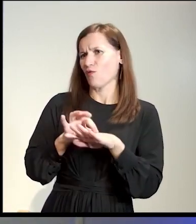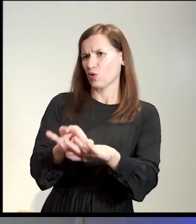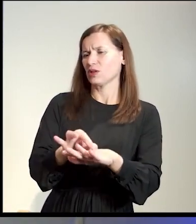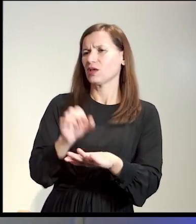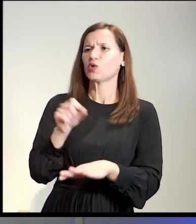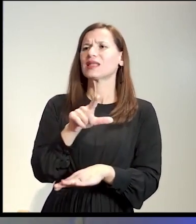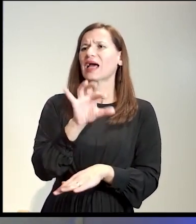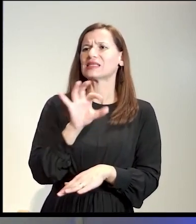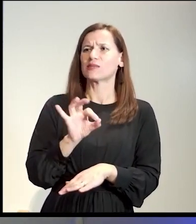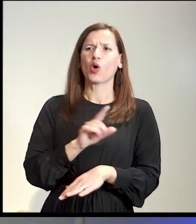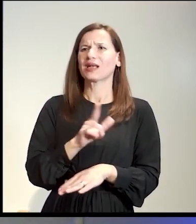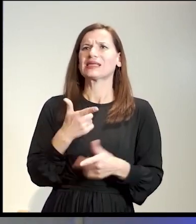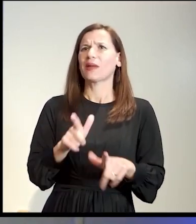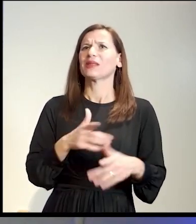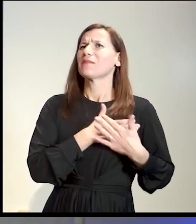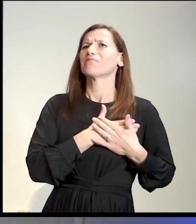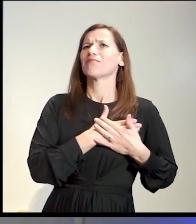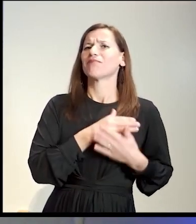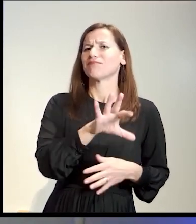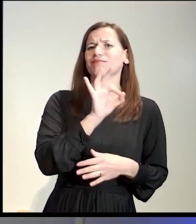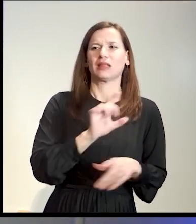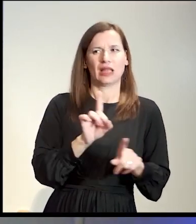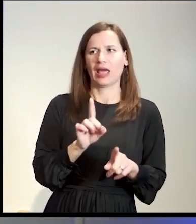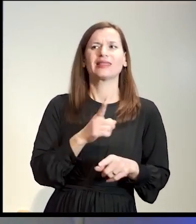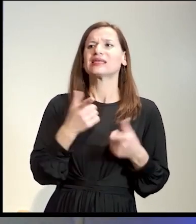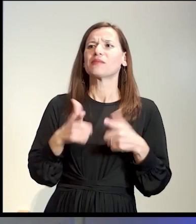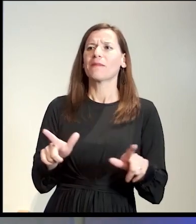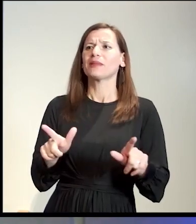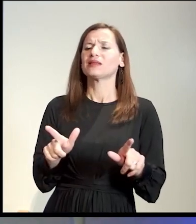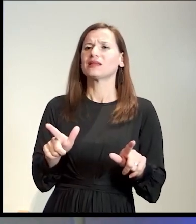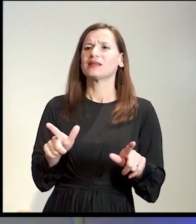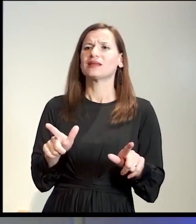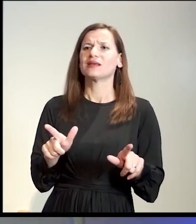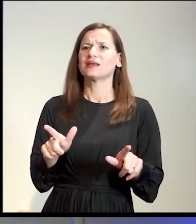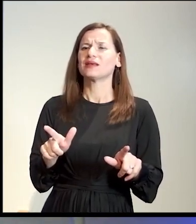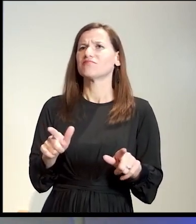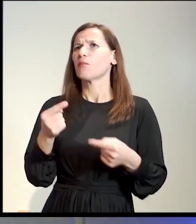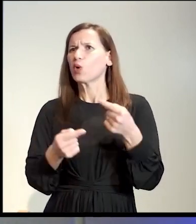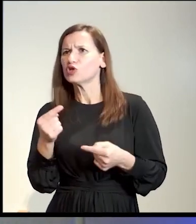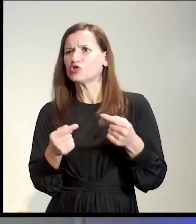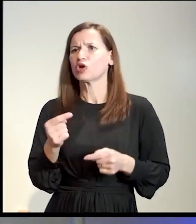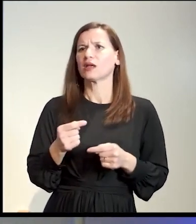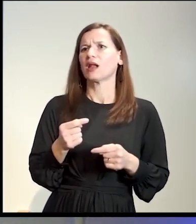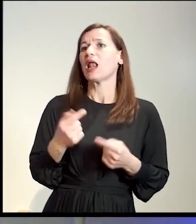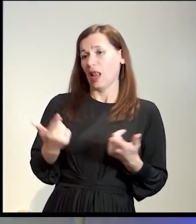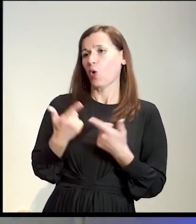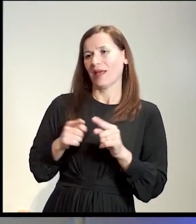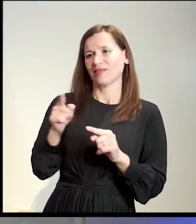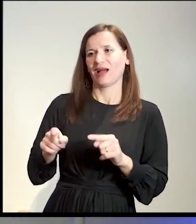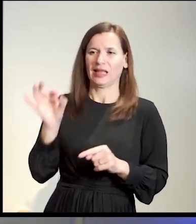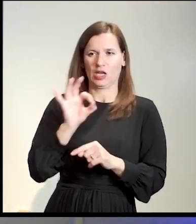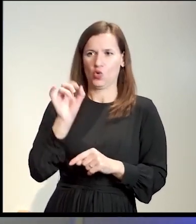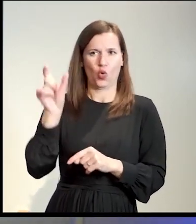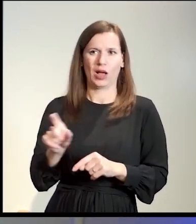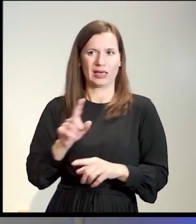ne sme biti tendenciozen, ne more biti apolitičen, lahko pa je tak, da nikogar ne razjezi, oziroma vsaj manj ljudi. Eni imajo